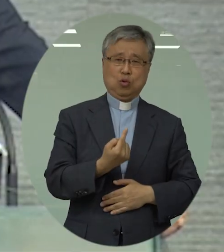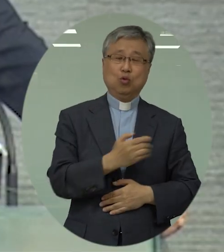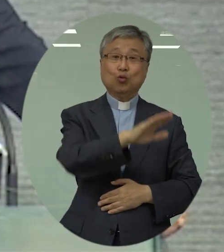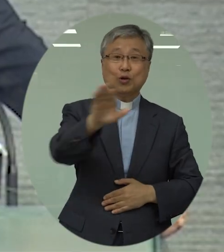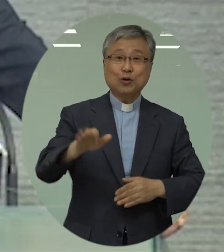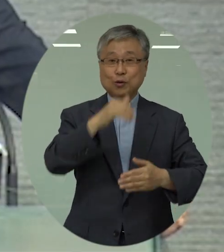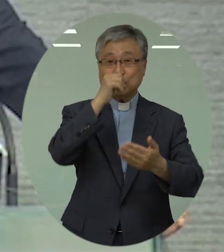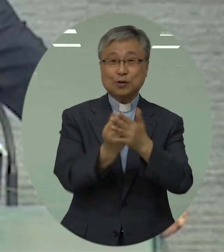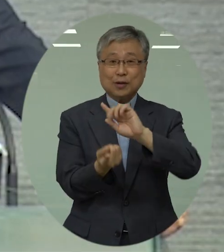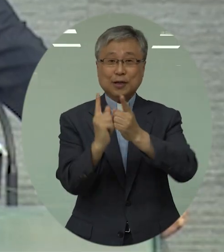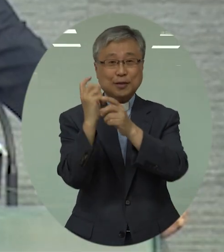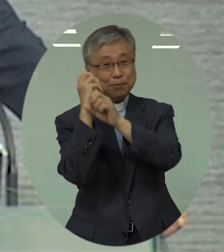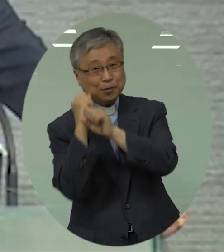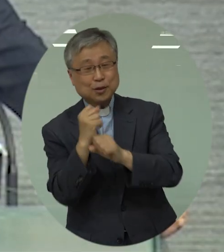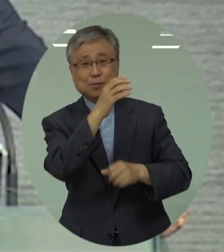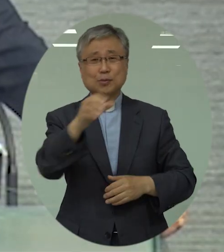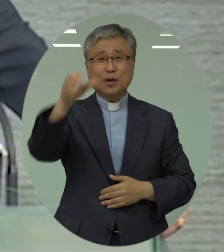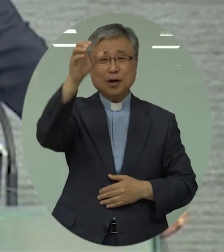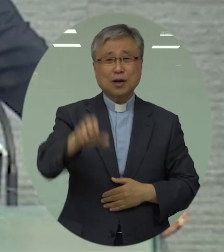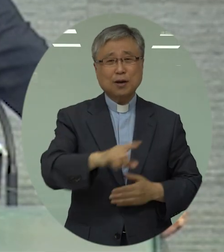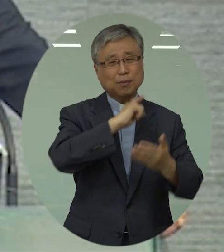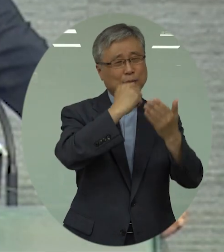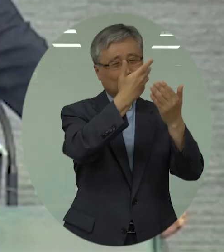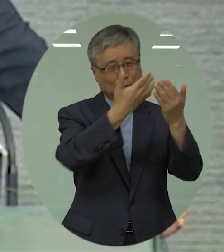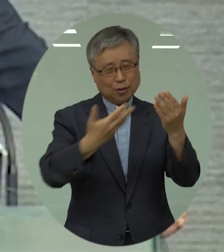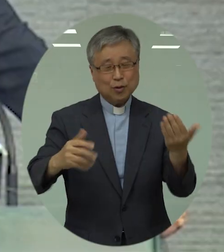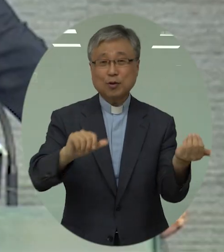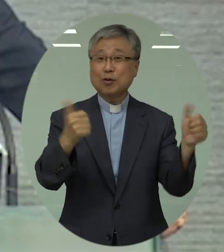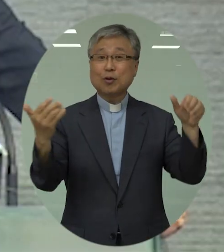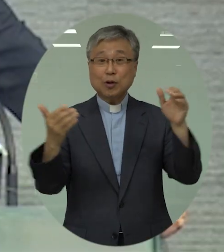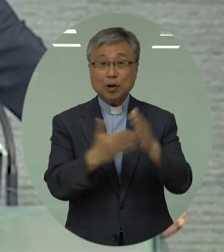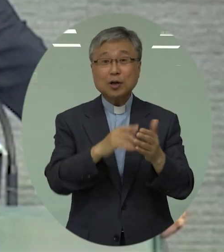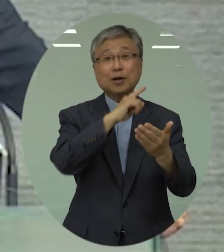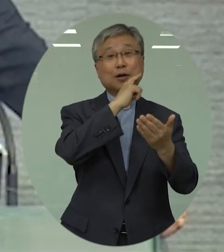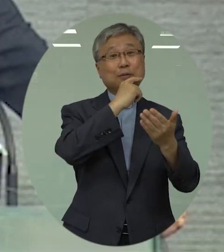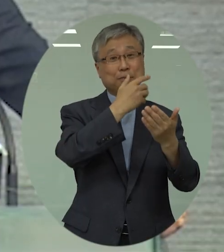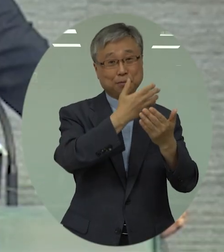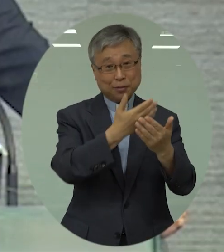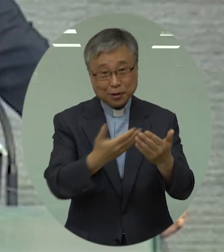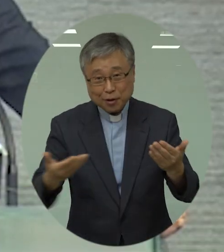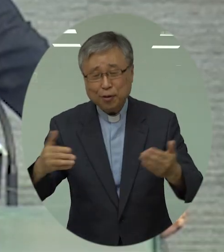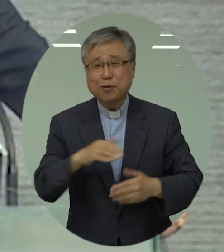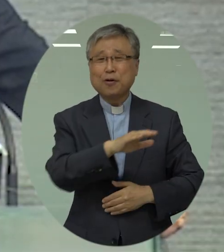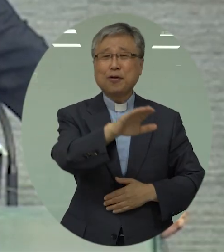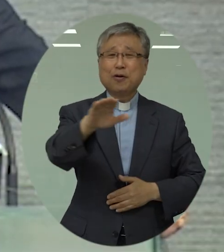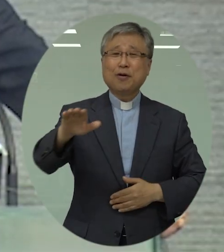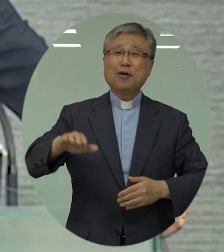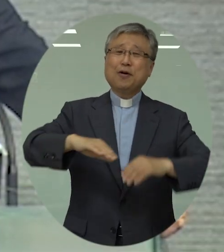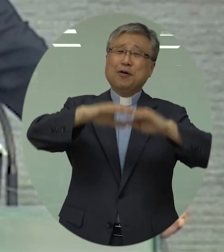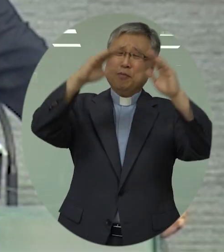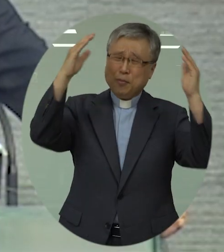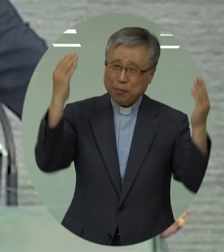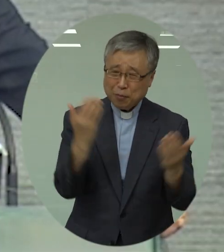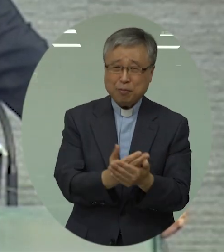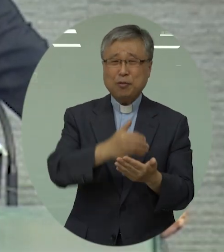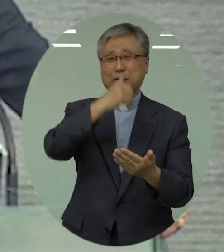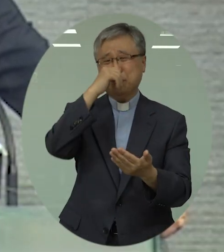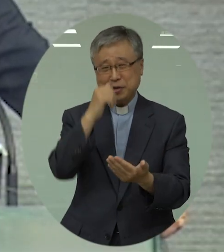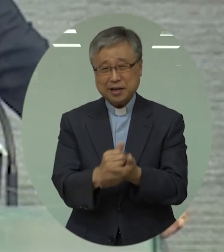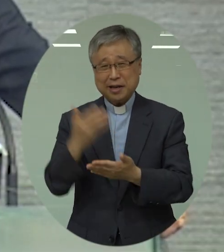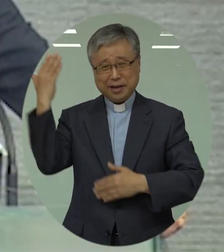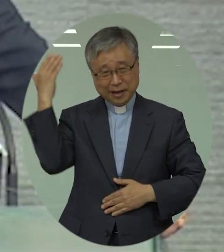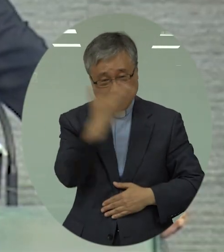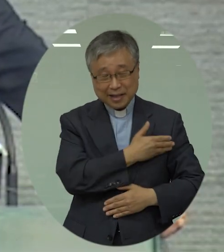죄를 대신 짊어지고 십자가에 피 흘려 돌아가시고 그 피가 우리를 모든 죄에서 깨끗하게 하실